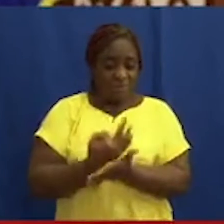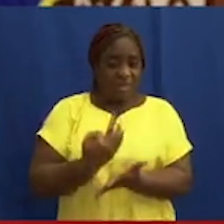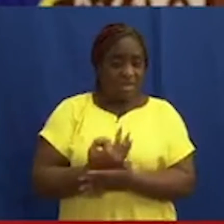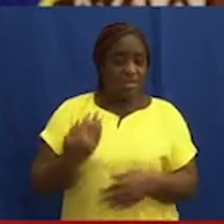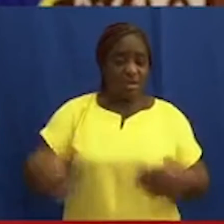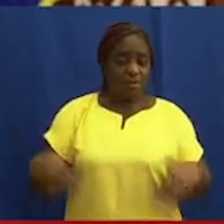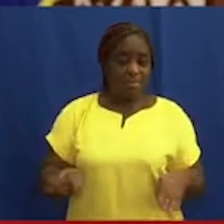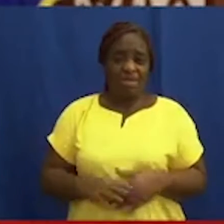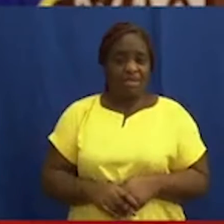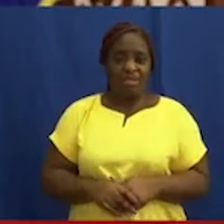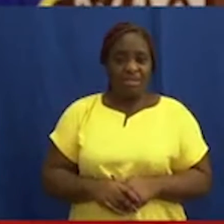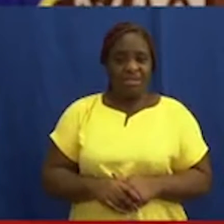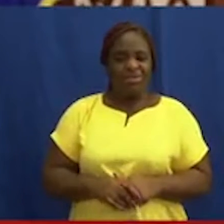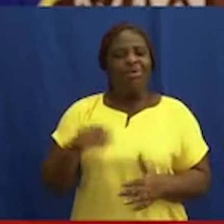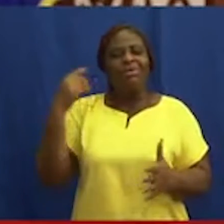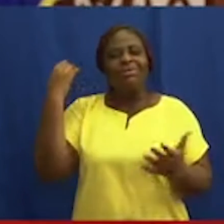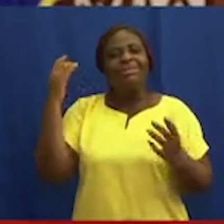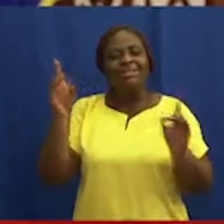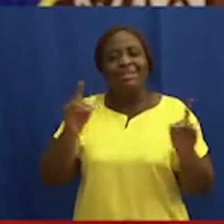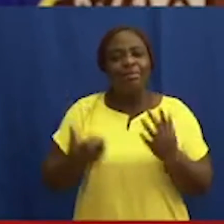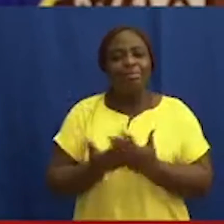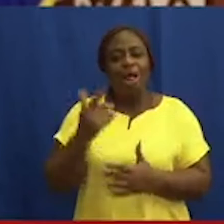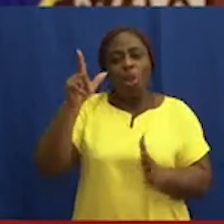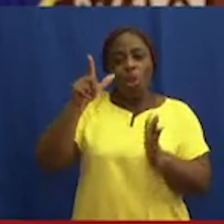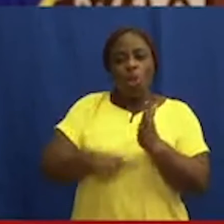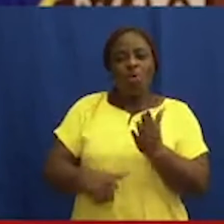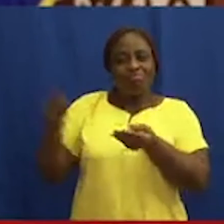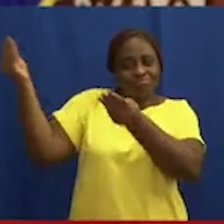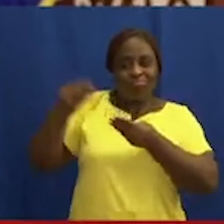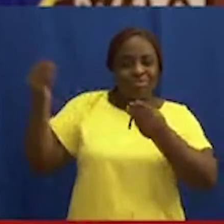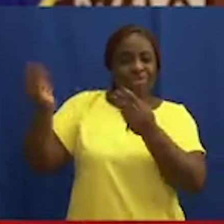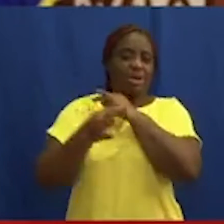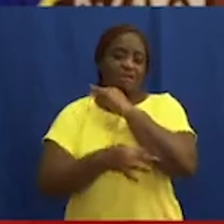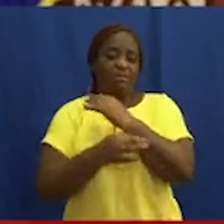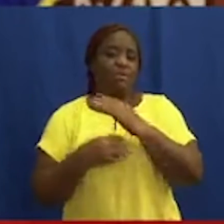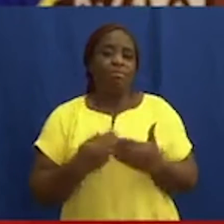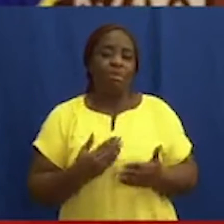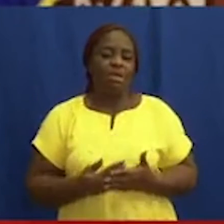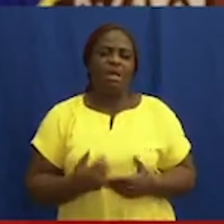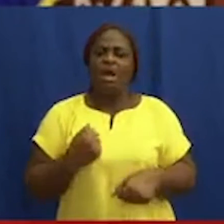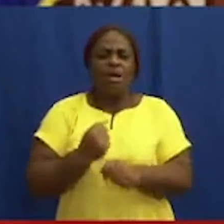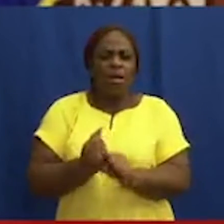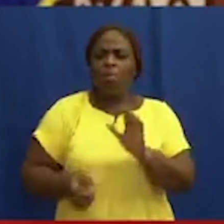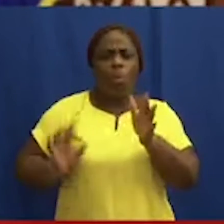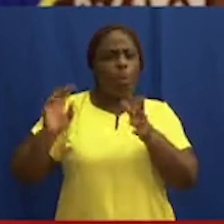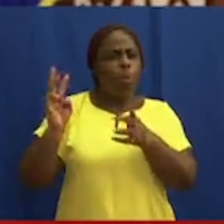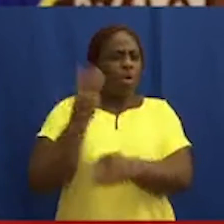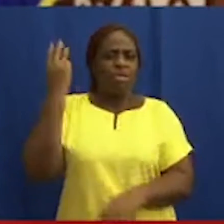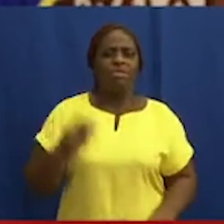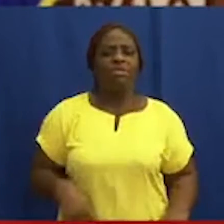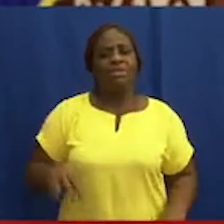da yake hakan kuma an dau wasu matakai na ganin cewa lalle lalle an magance wannan matsala.